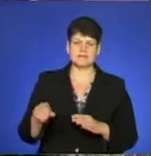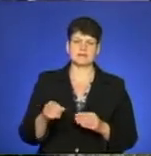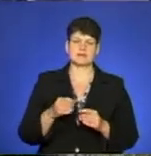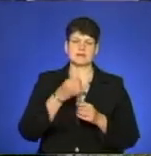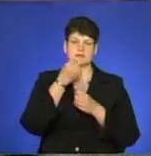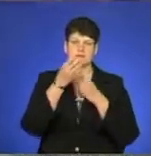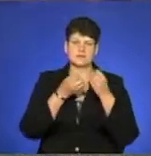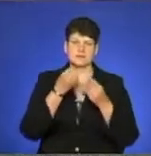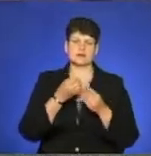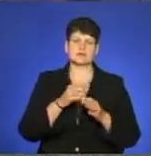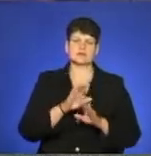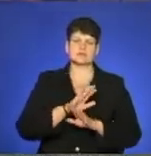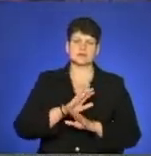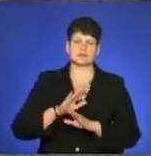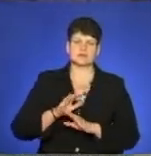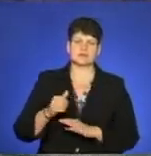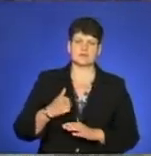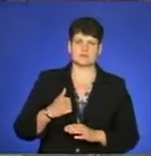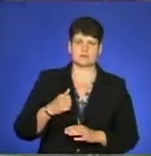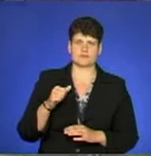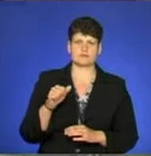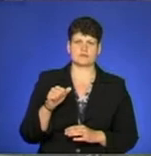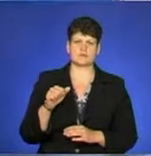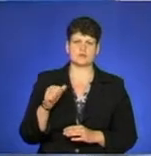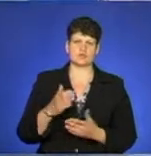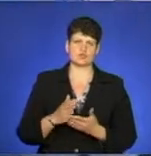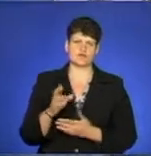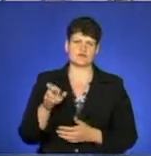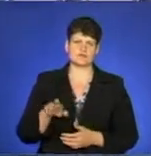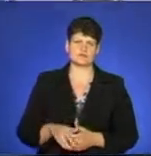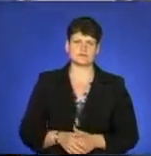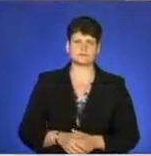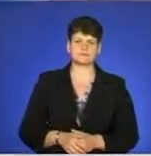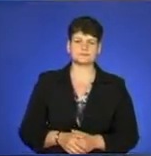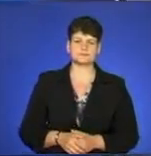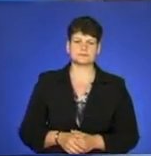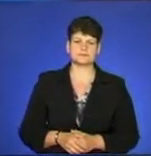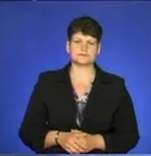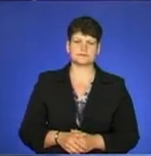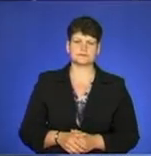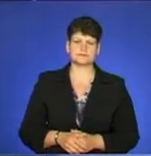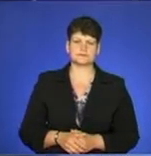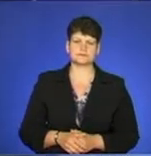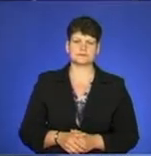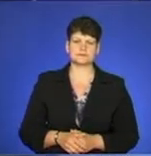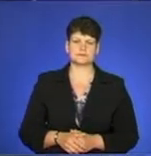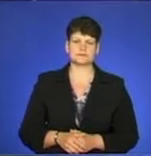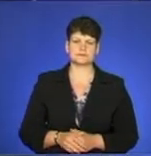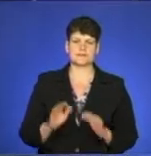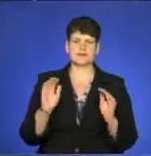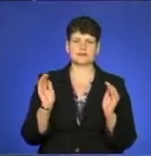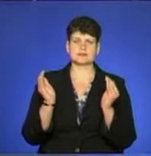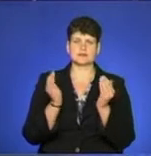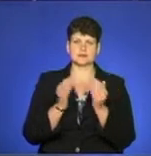до стели загиблим в АТО військовослужбовцям. Закрита